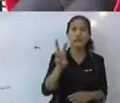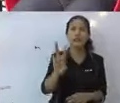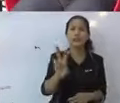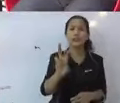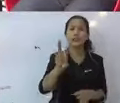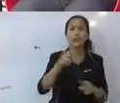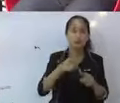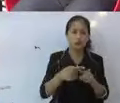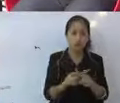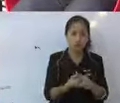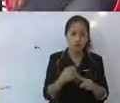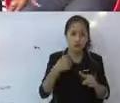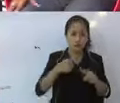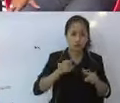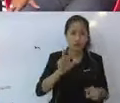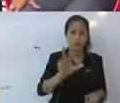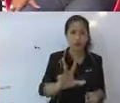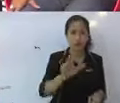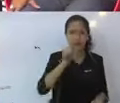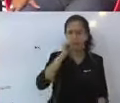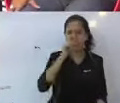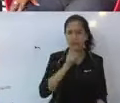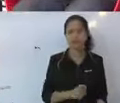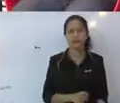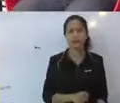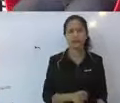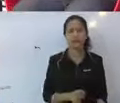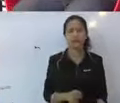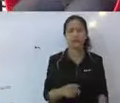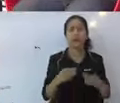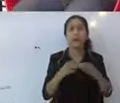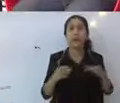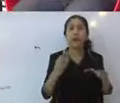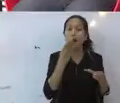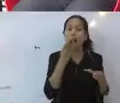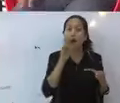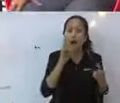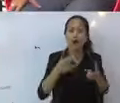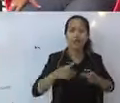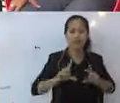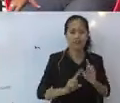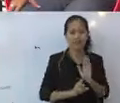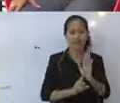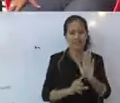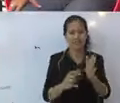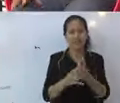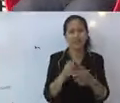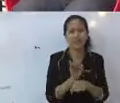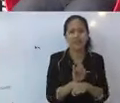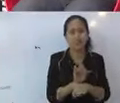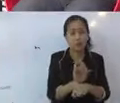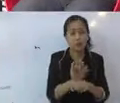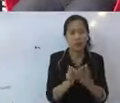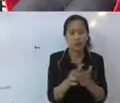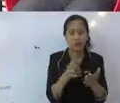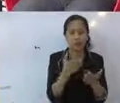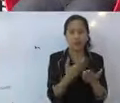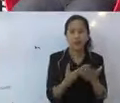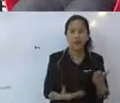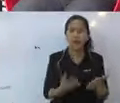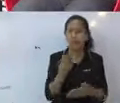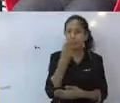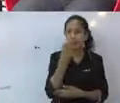pa 3 years old, ganyan. Magandang ma-introduce po ninyo na yung mga dapat kainin po nila.